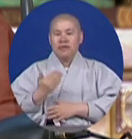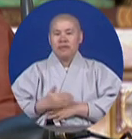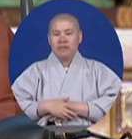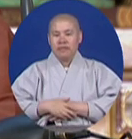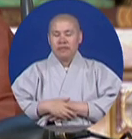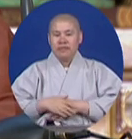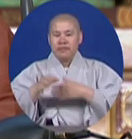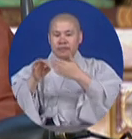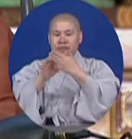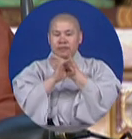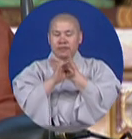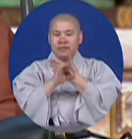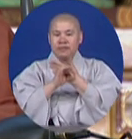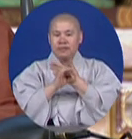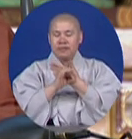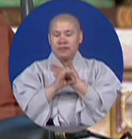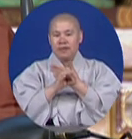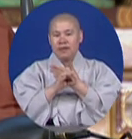그러면 이